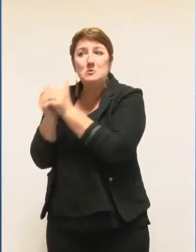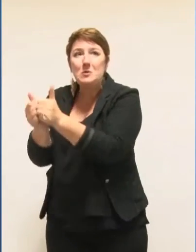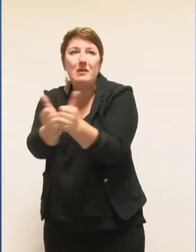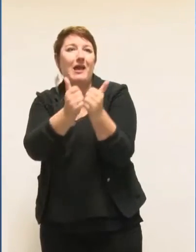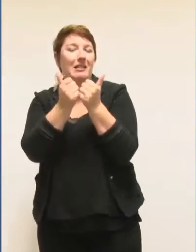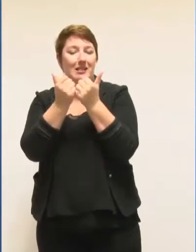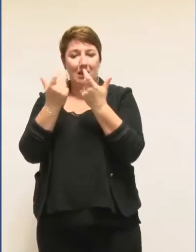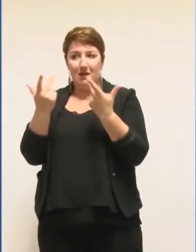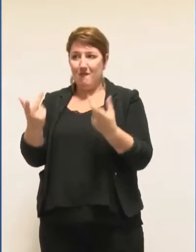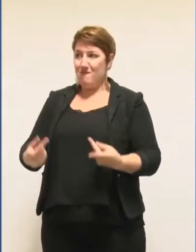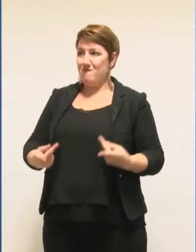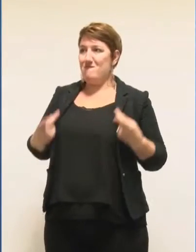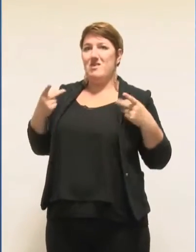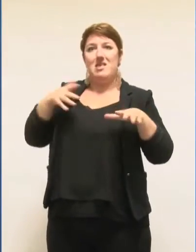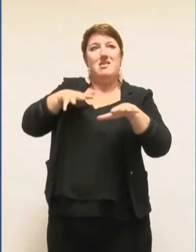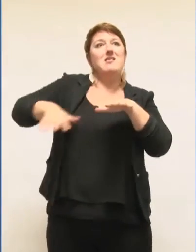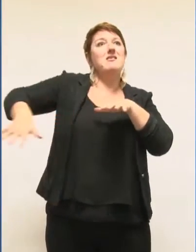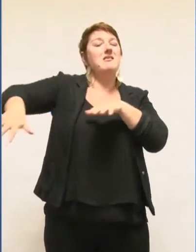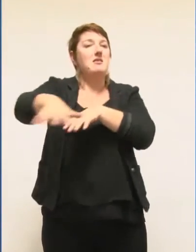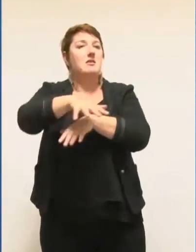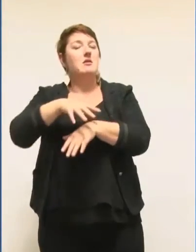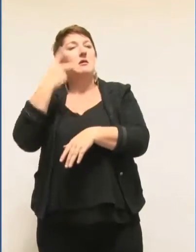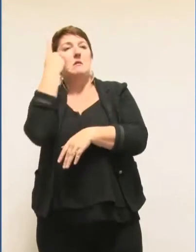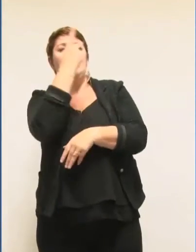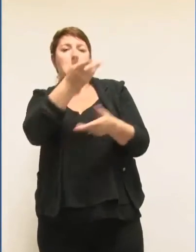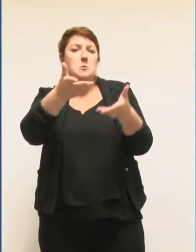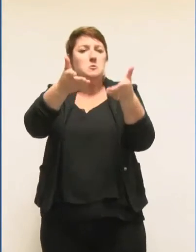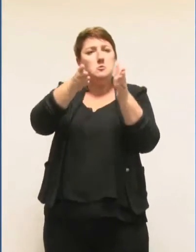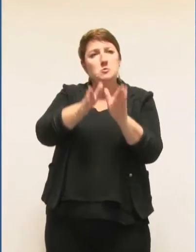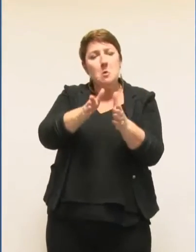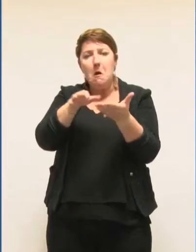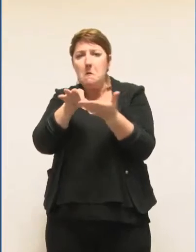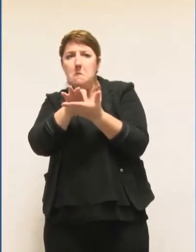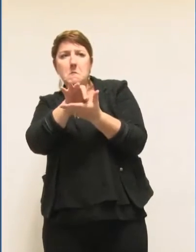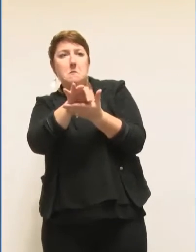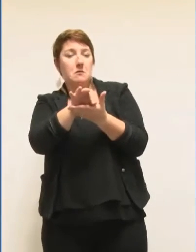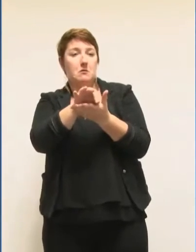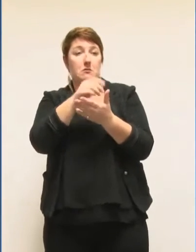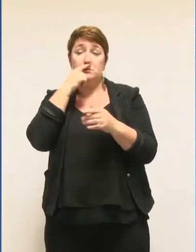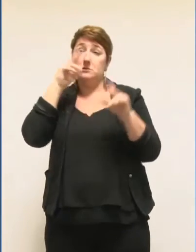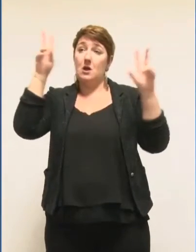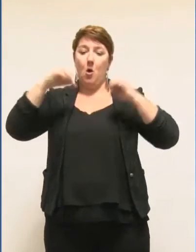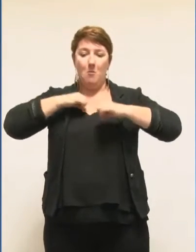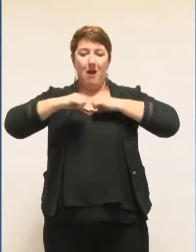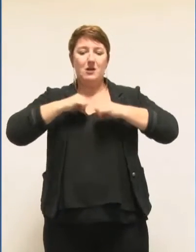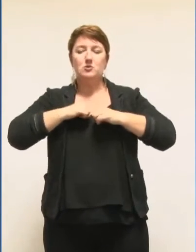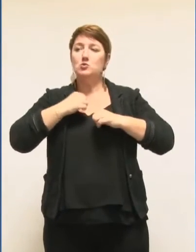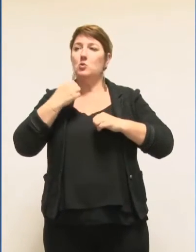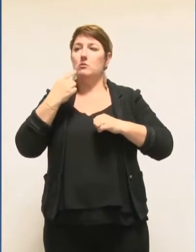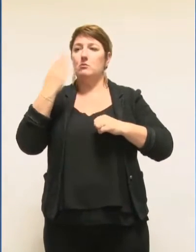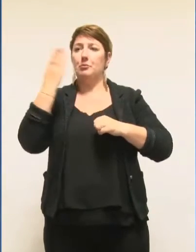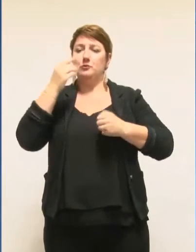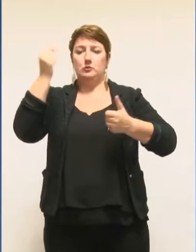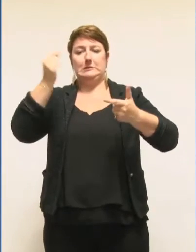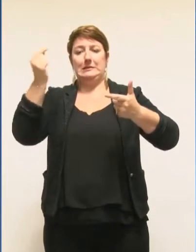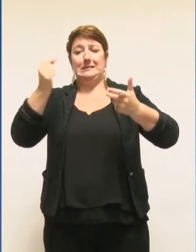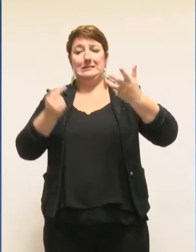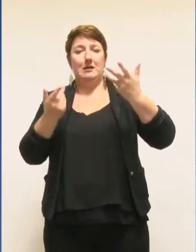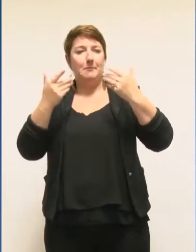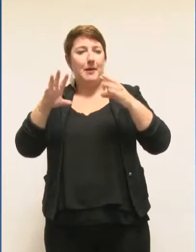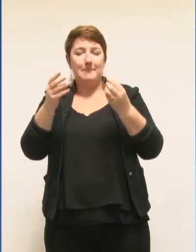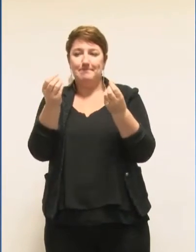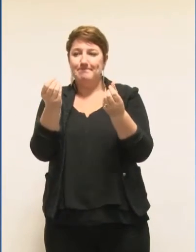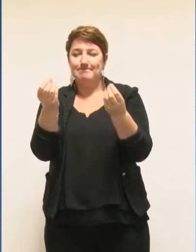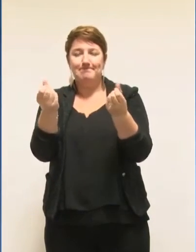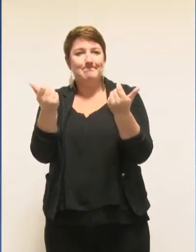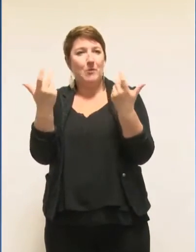vie. Vos choix et orientations figurent dans un catalogue d'actions nécessaires, mais trop diffuses. Nous ne